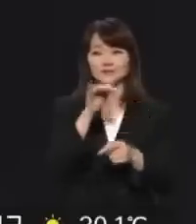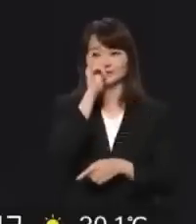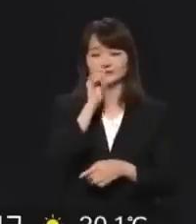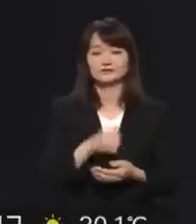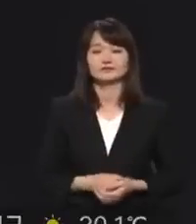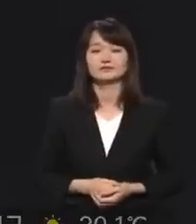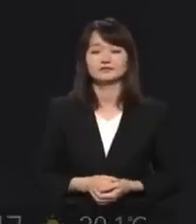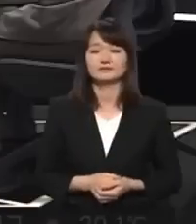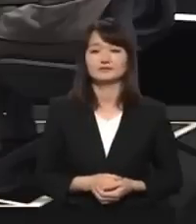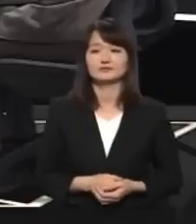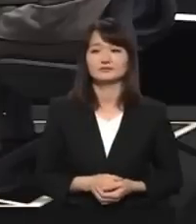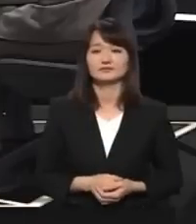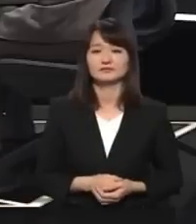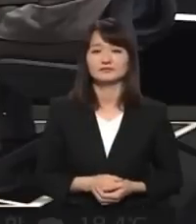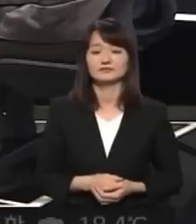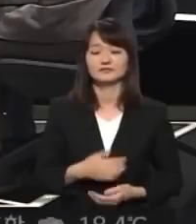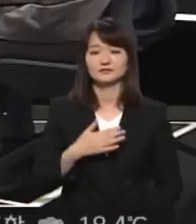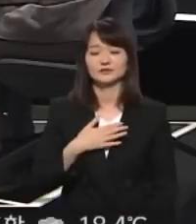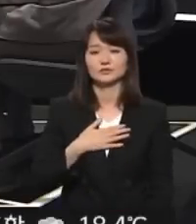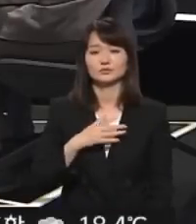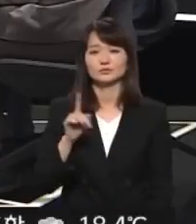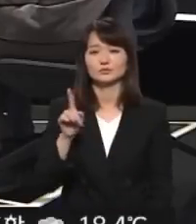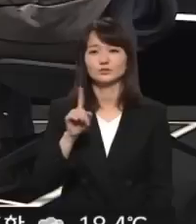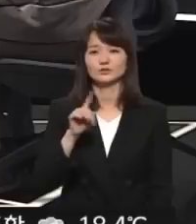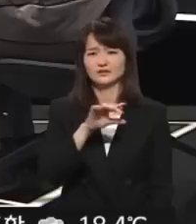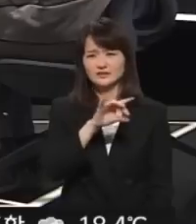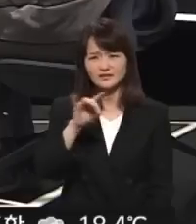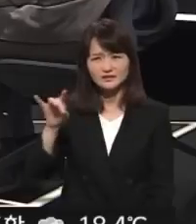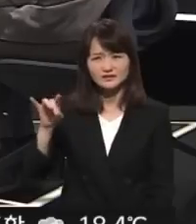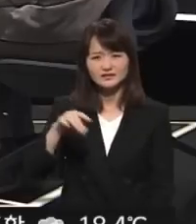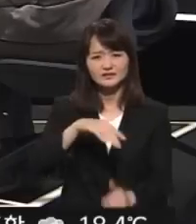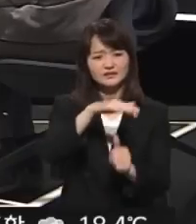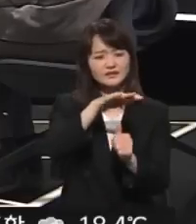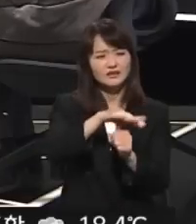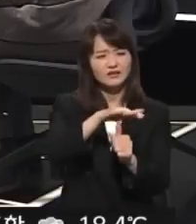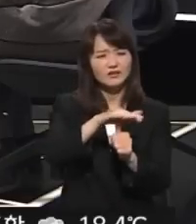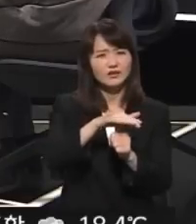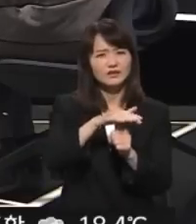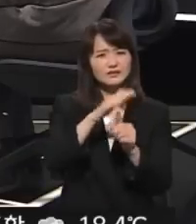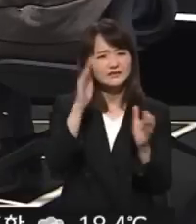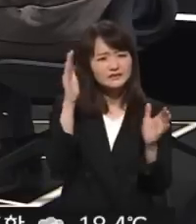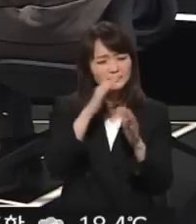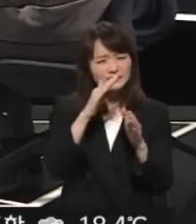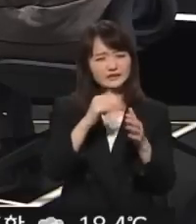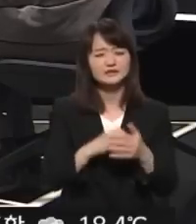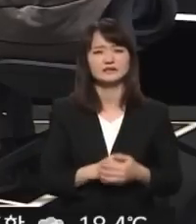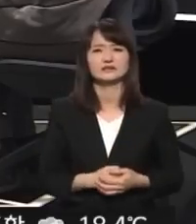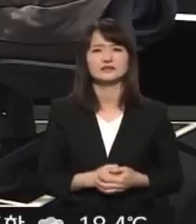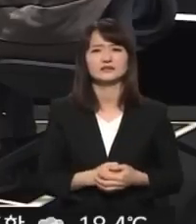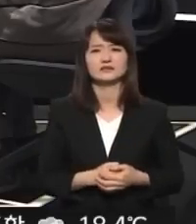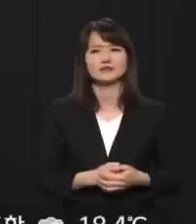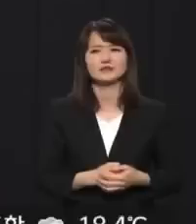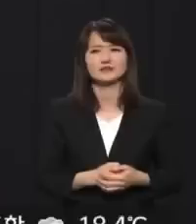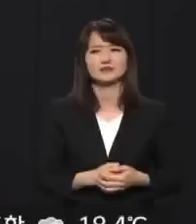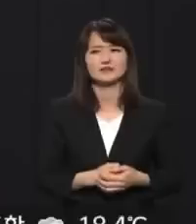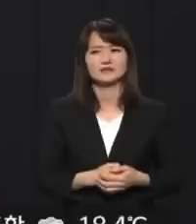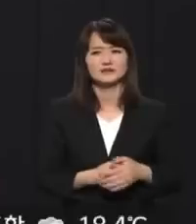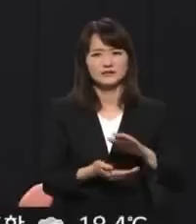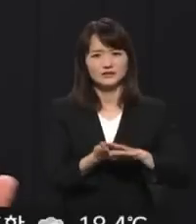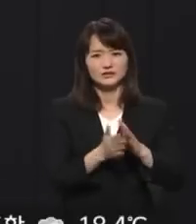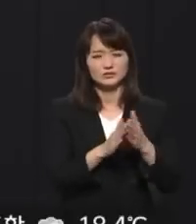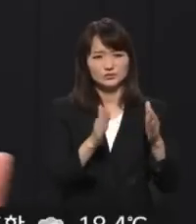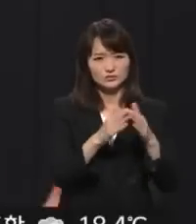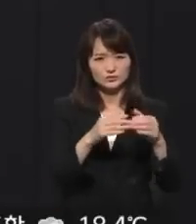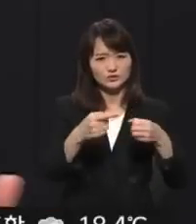아니 저도 그런 거 봐요 가끔가다가 정말 너무 어린 학생들 막 초등학교 저학년도 안 된 친구들이 정치적인